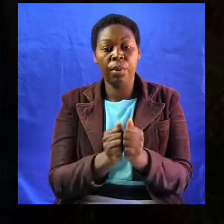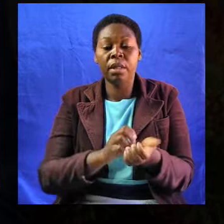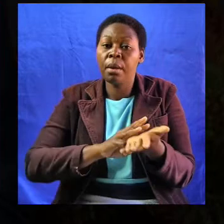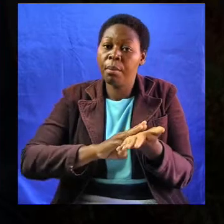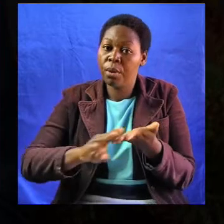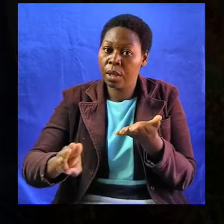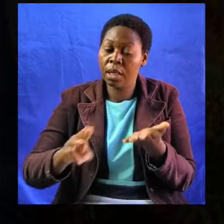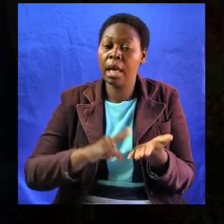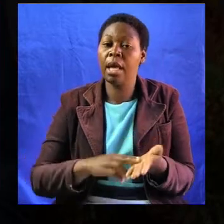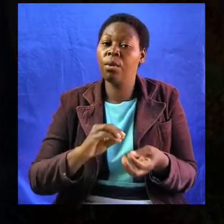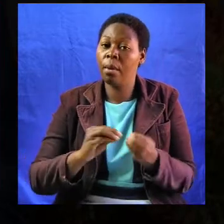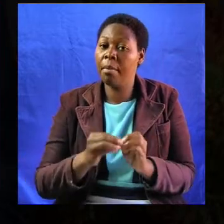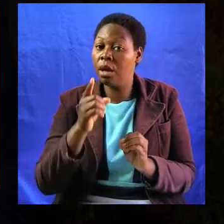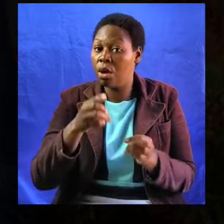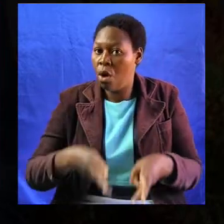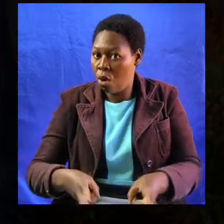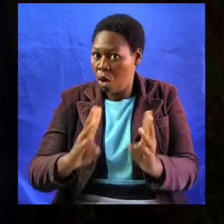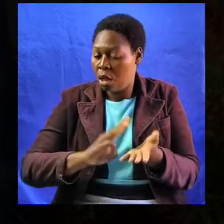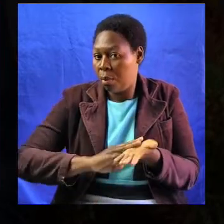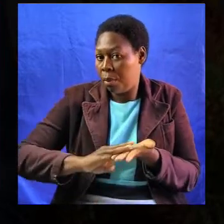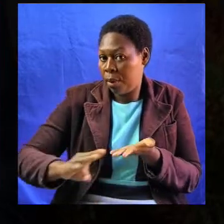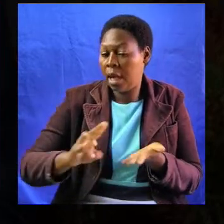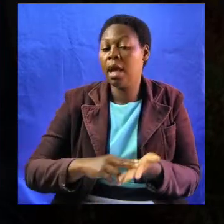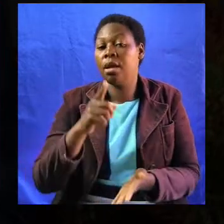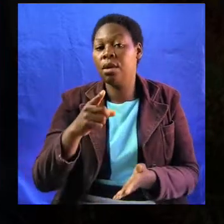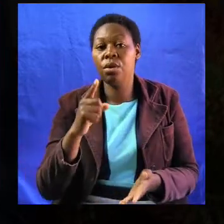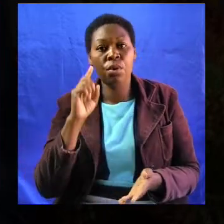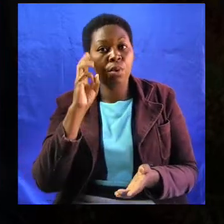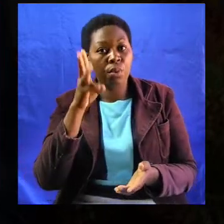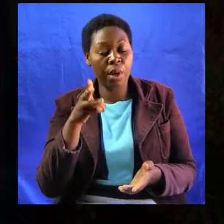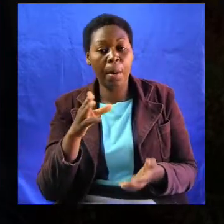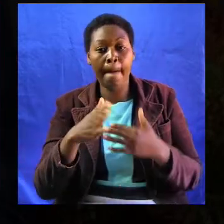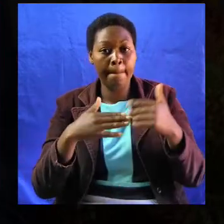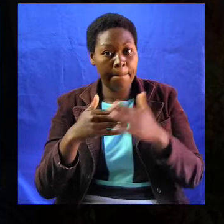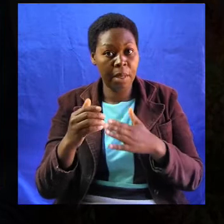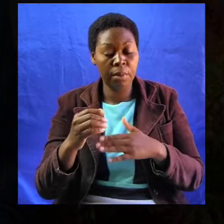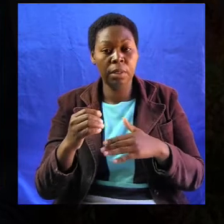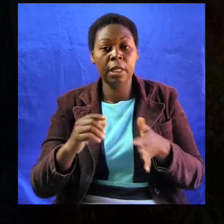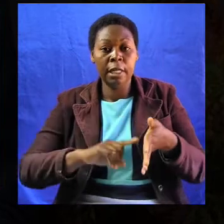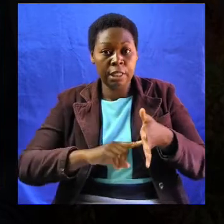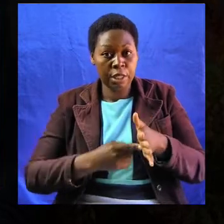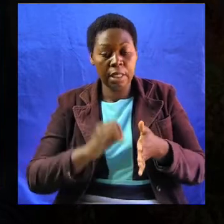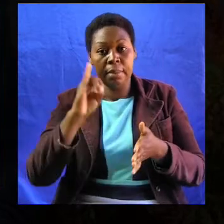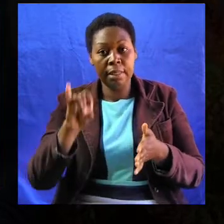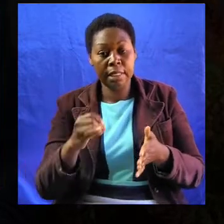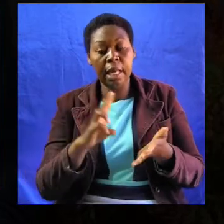Ndicharuramisa nzira dzake dzose. Iye uchavaka guta rangu nokusunungura vatapwa